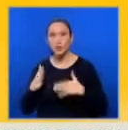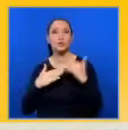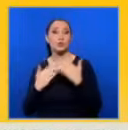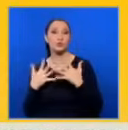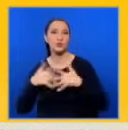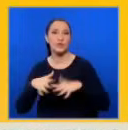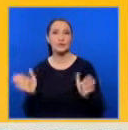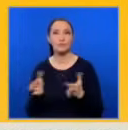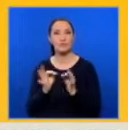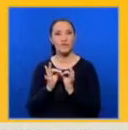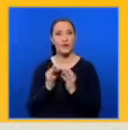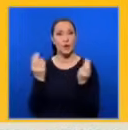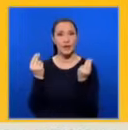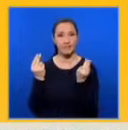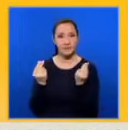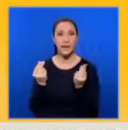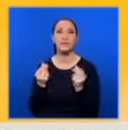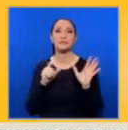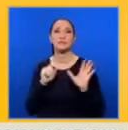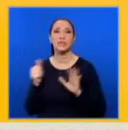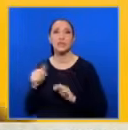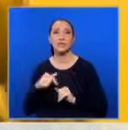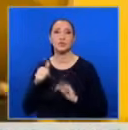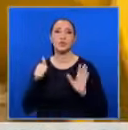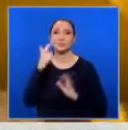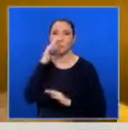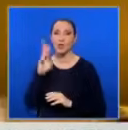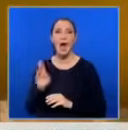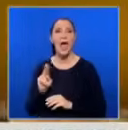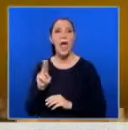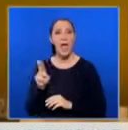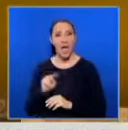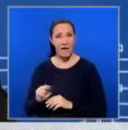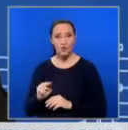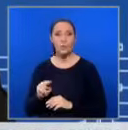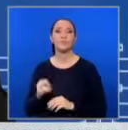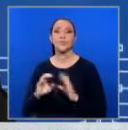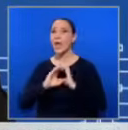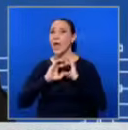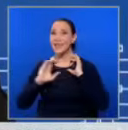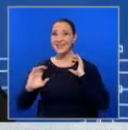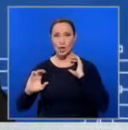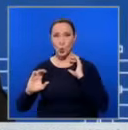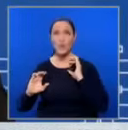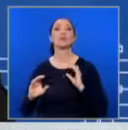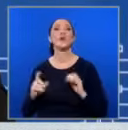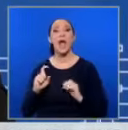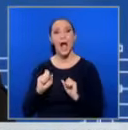февруари. Цената му е 76,6 милиона евро. Интерконекторът е гаранция